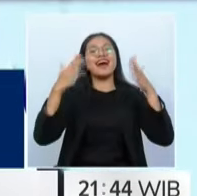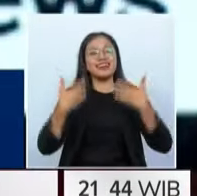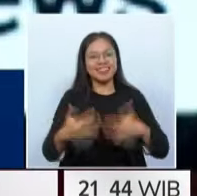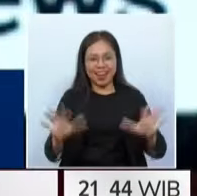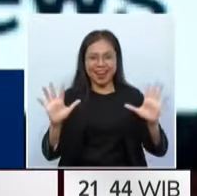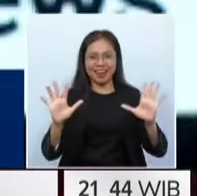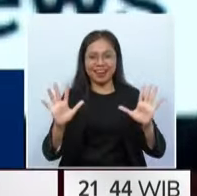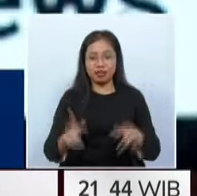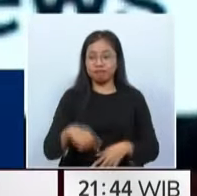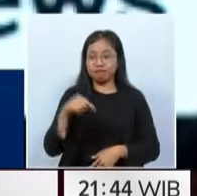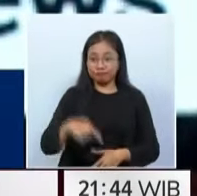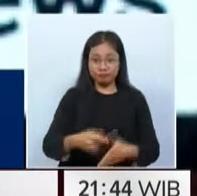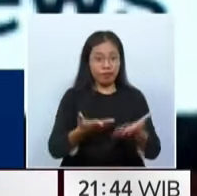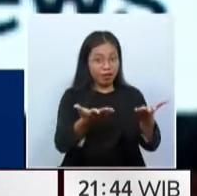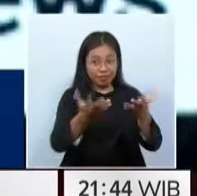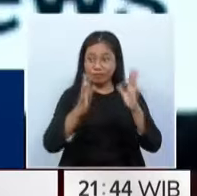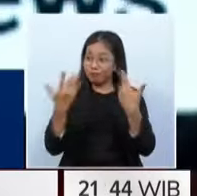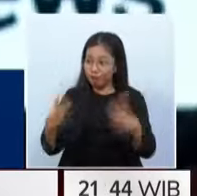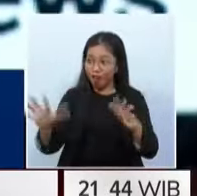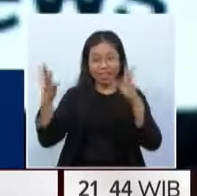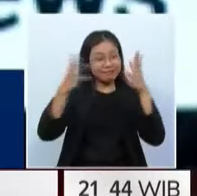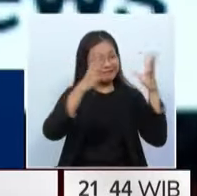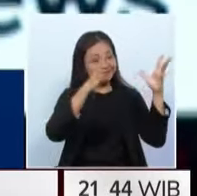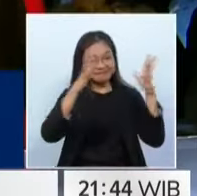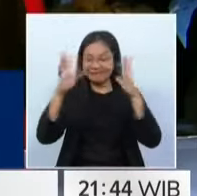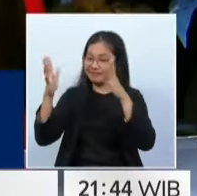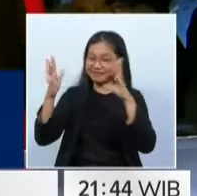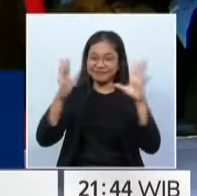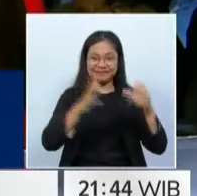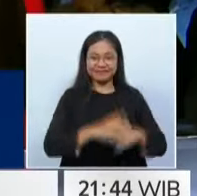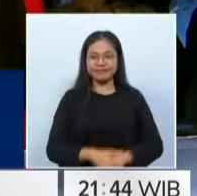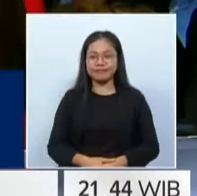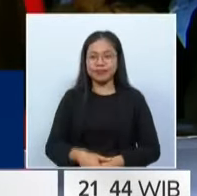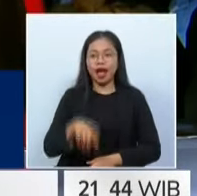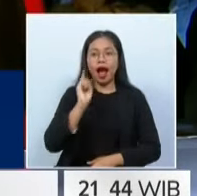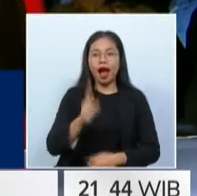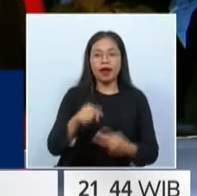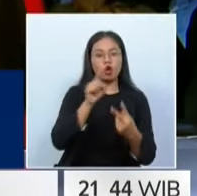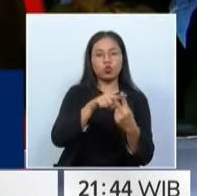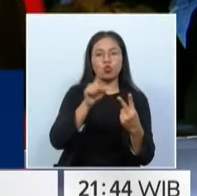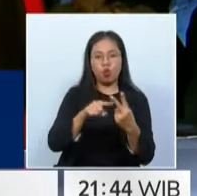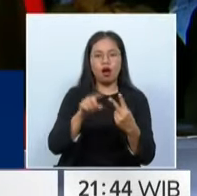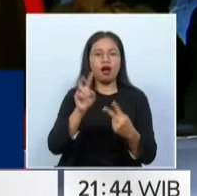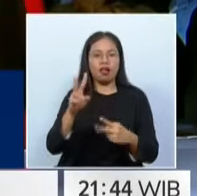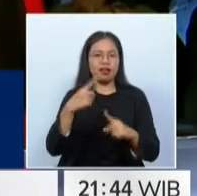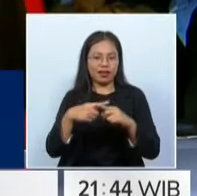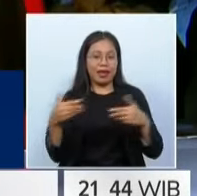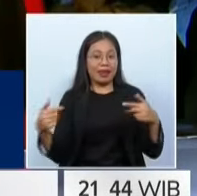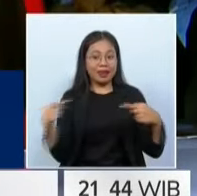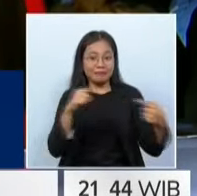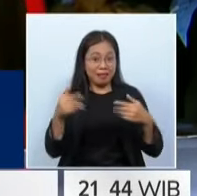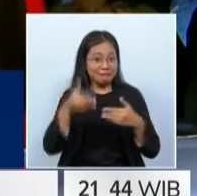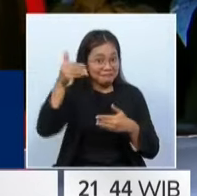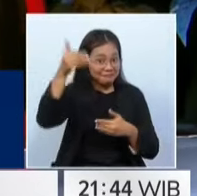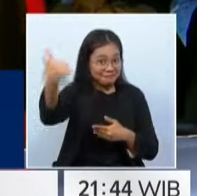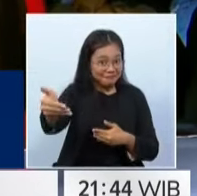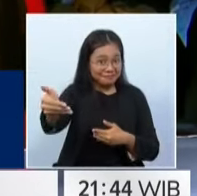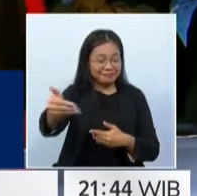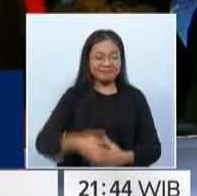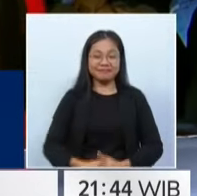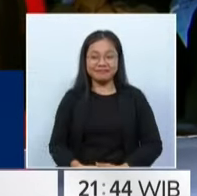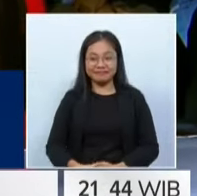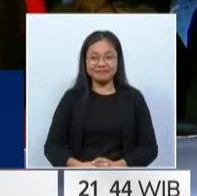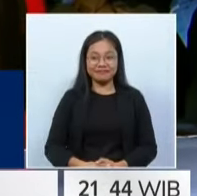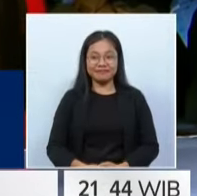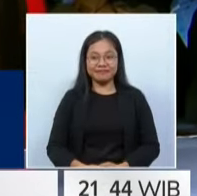yang dan masih tersisa dua debat lagi yang akan diselenggarakan oleh KPU dan kami